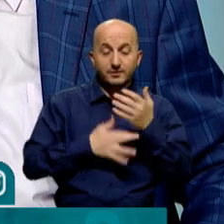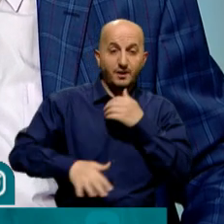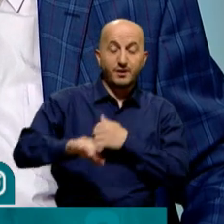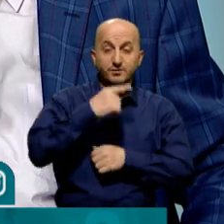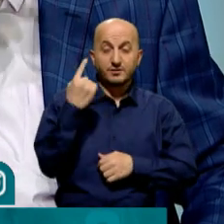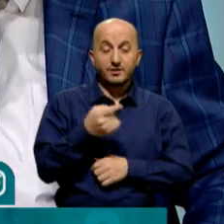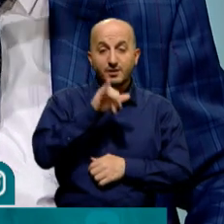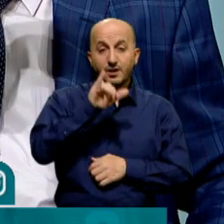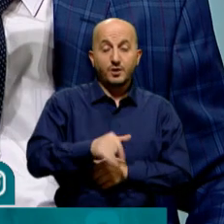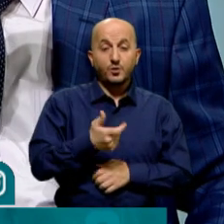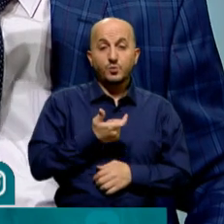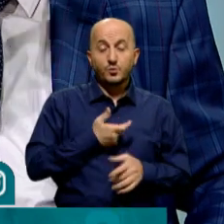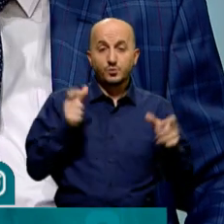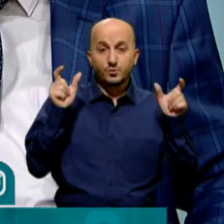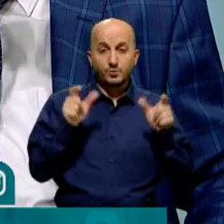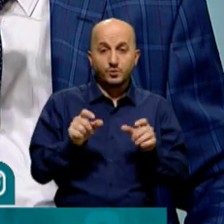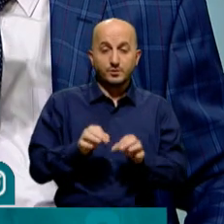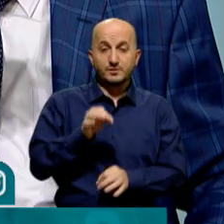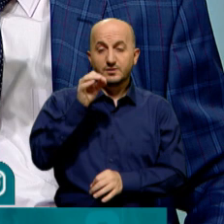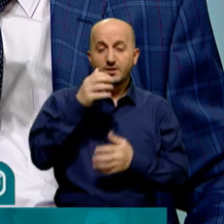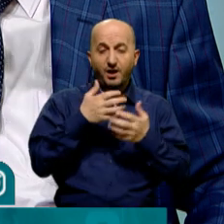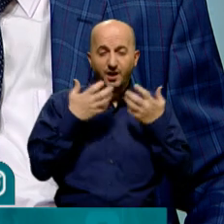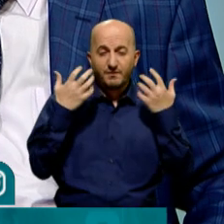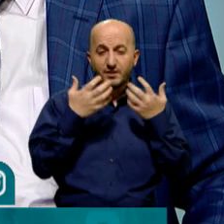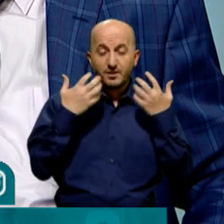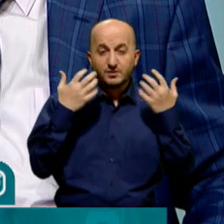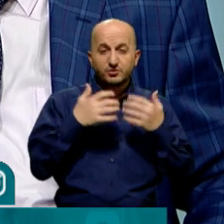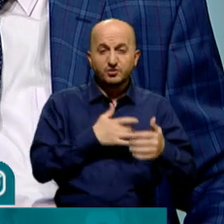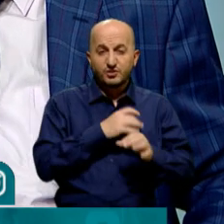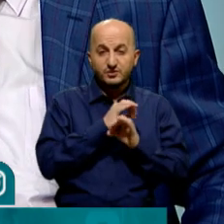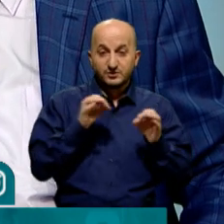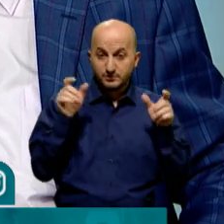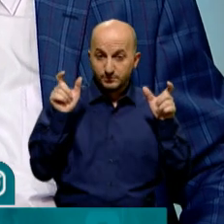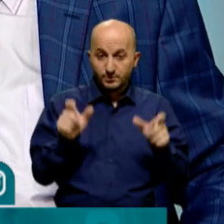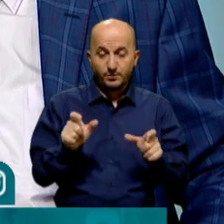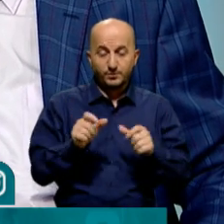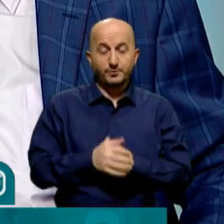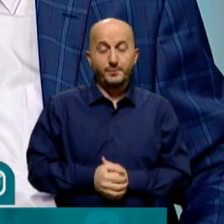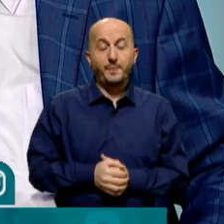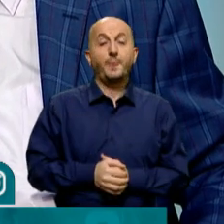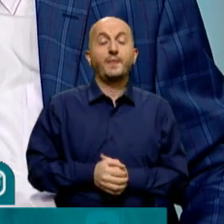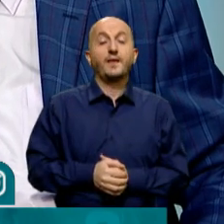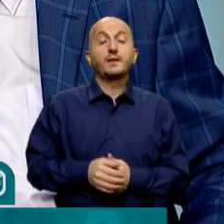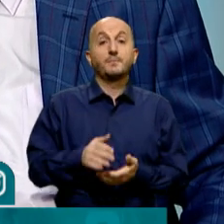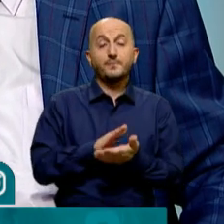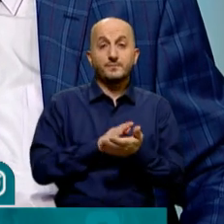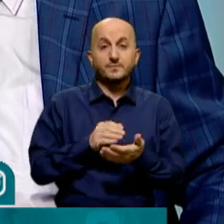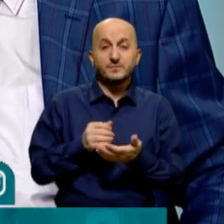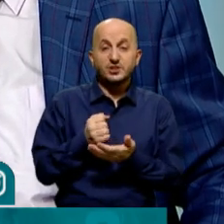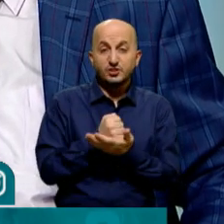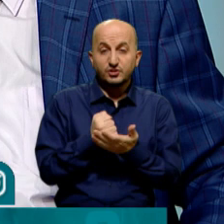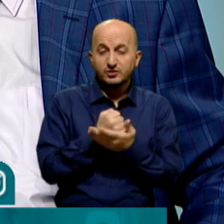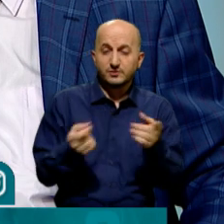hak ve hukukunu koruyoruz. İnsanların koruyoruz, hayvanların koruyoruz, cansızların koruyoruz. Bitkilerin koruyoruz. Neyle